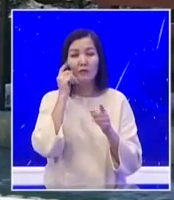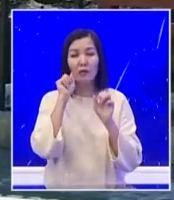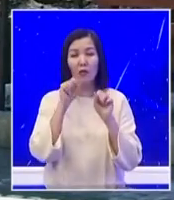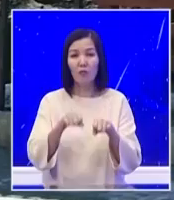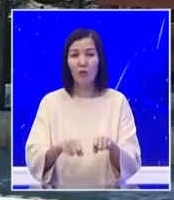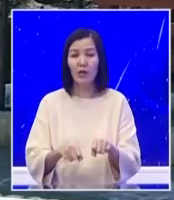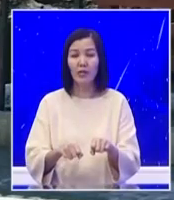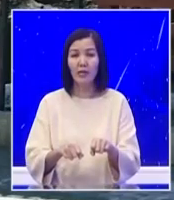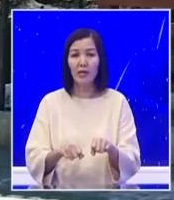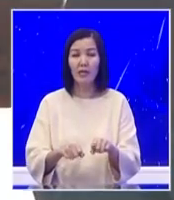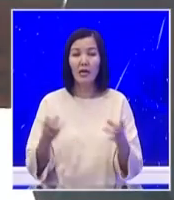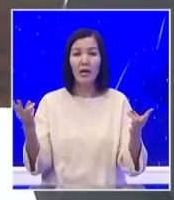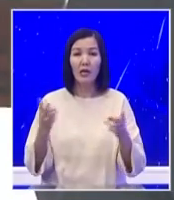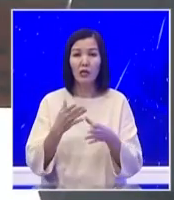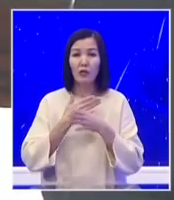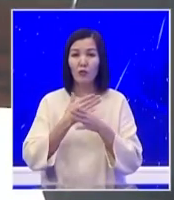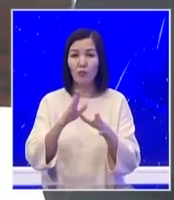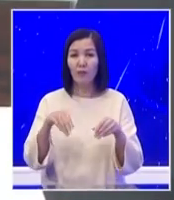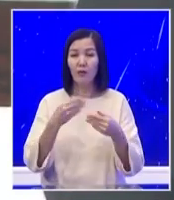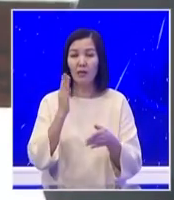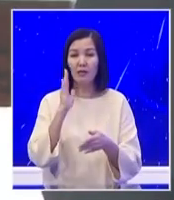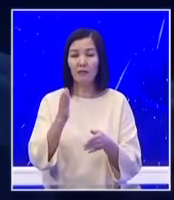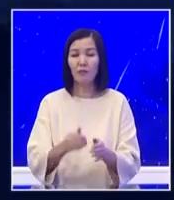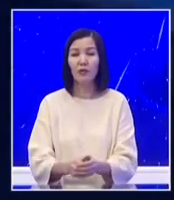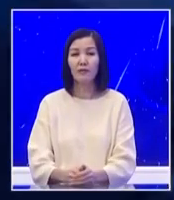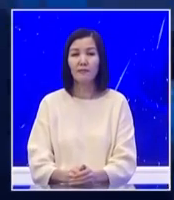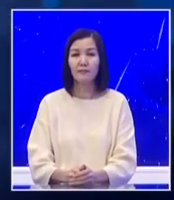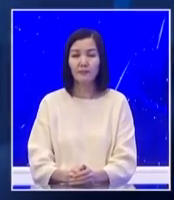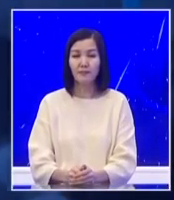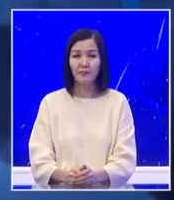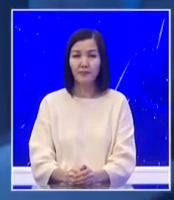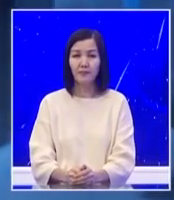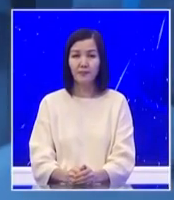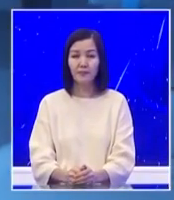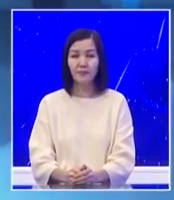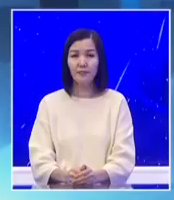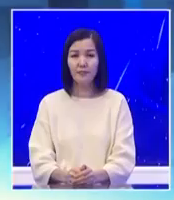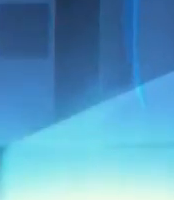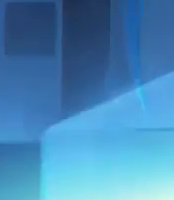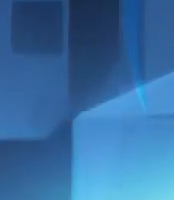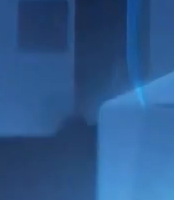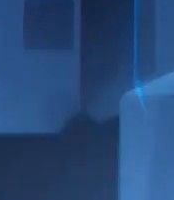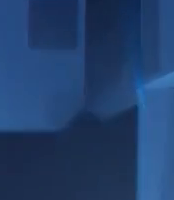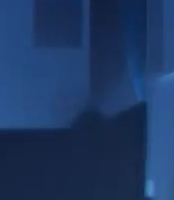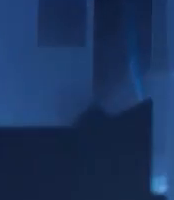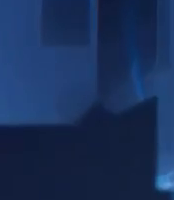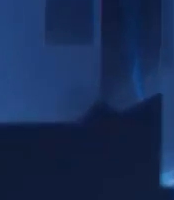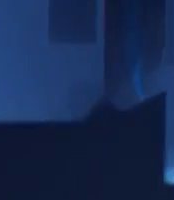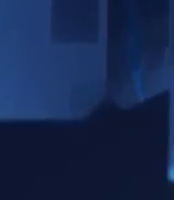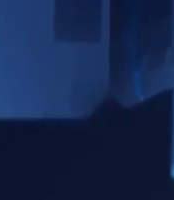шақырады. Мұнда оларға қажетті көмек көрсетілетінін қаперге салады. Мадина Берқызы, Ғабит Қадырахман, Жетісу телеарнасы.